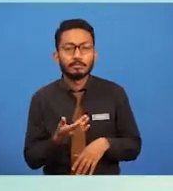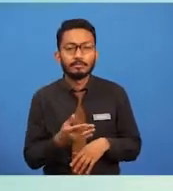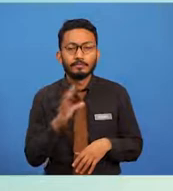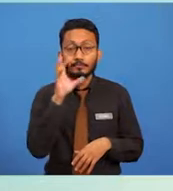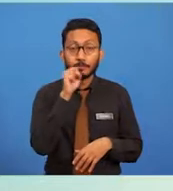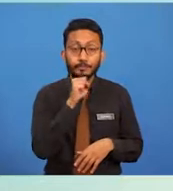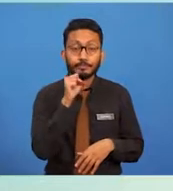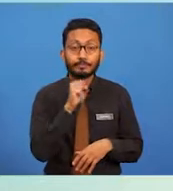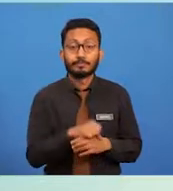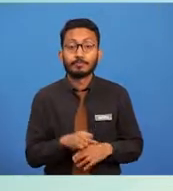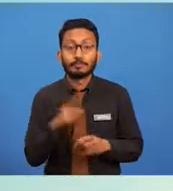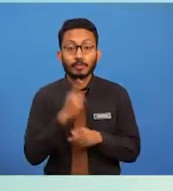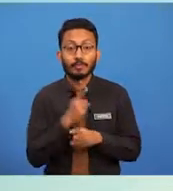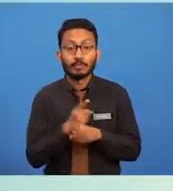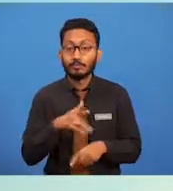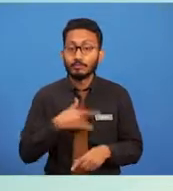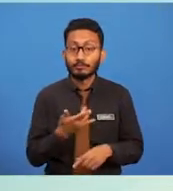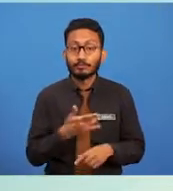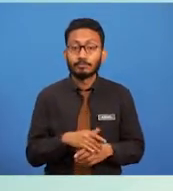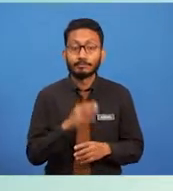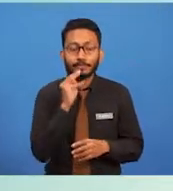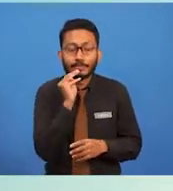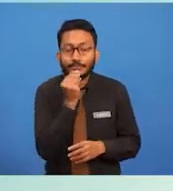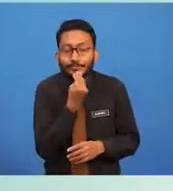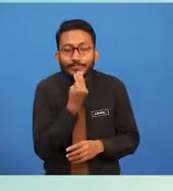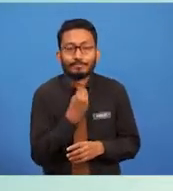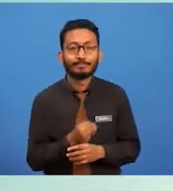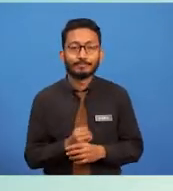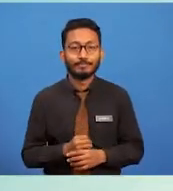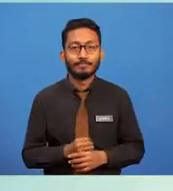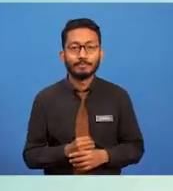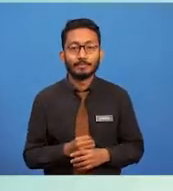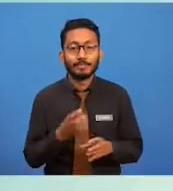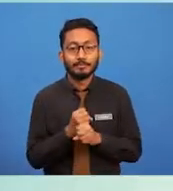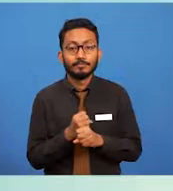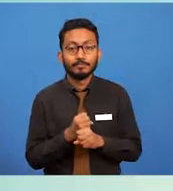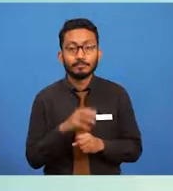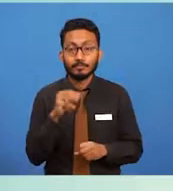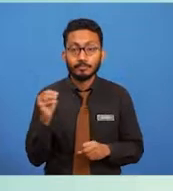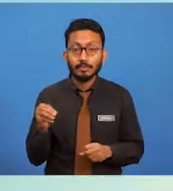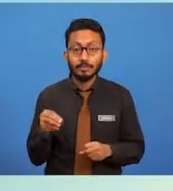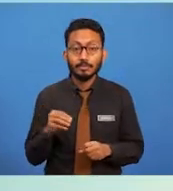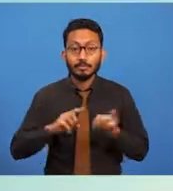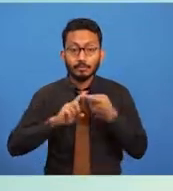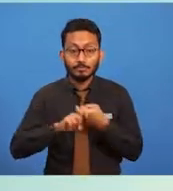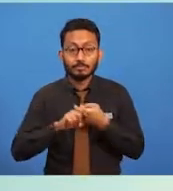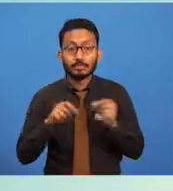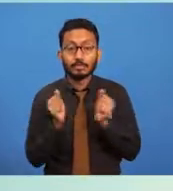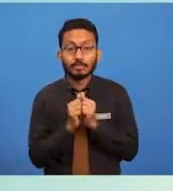Betul, rasanya masam. Dapatkah murid-murid kaitkan dengan tajuk kita pada hari